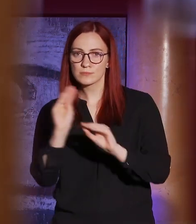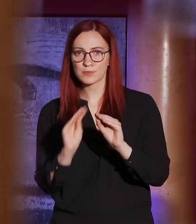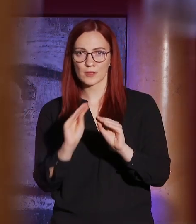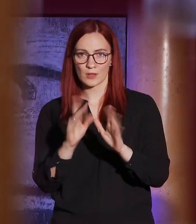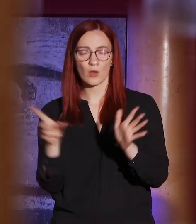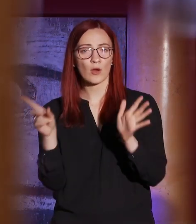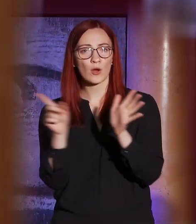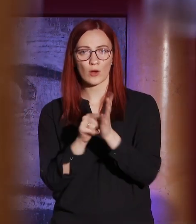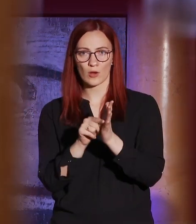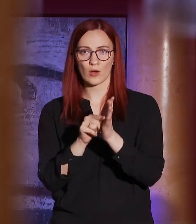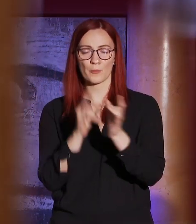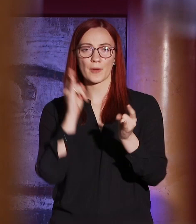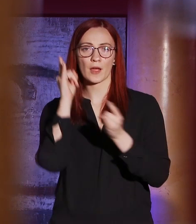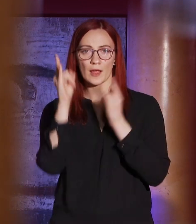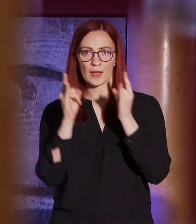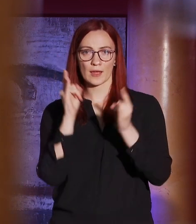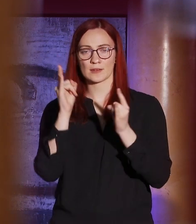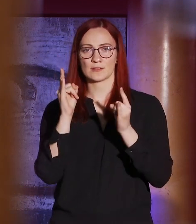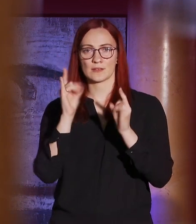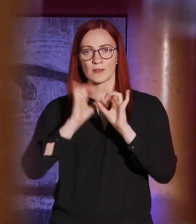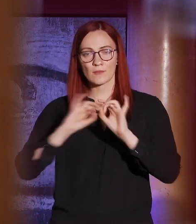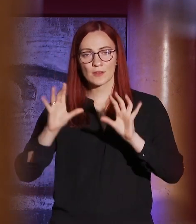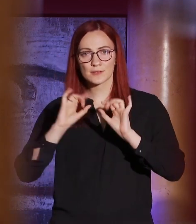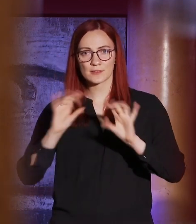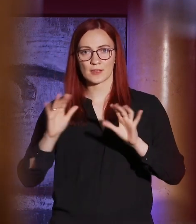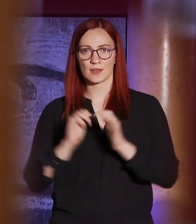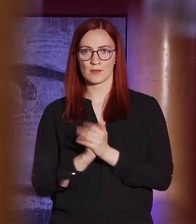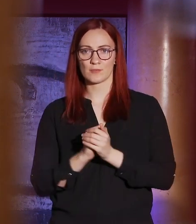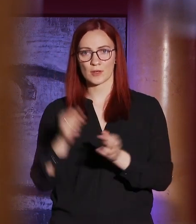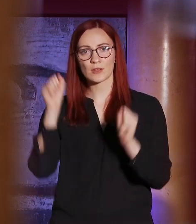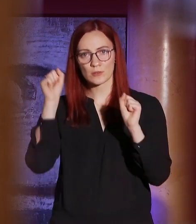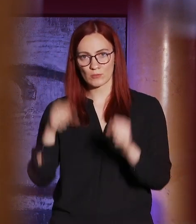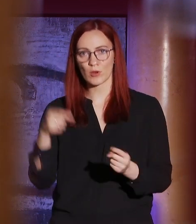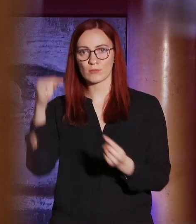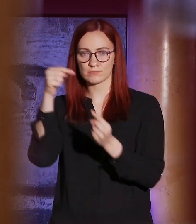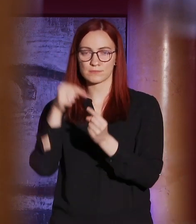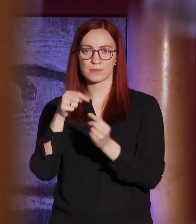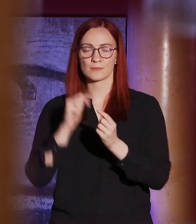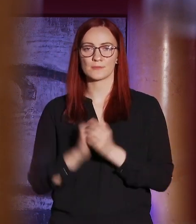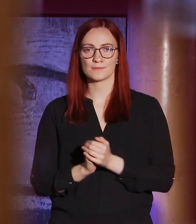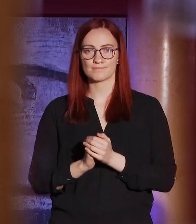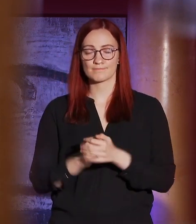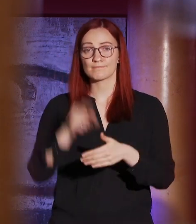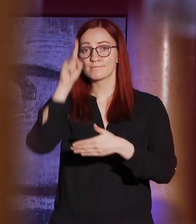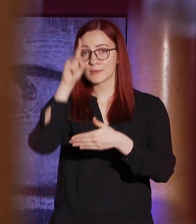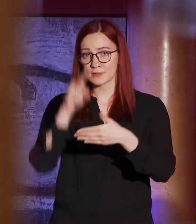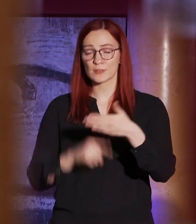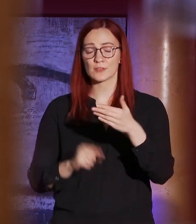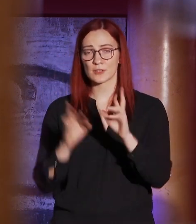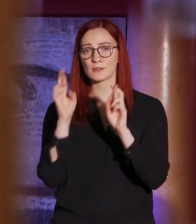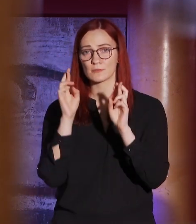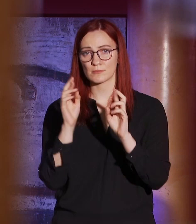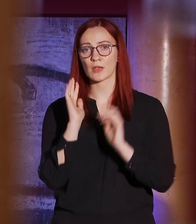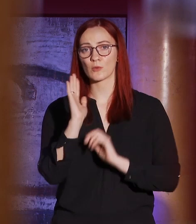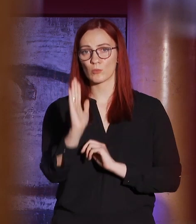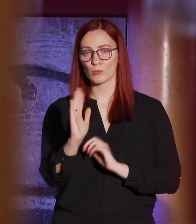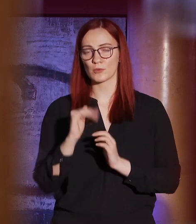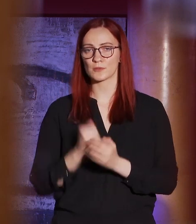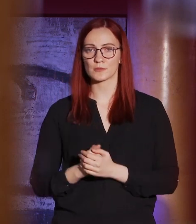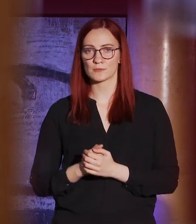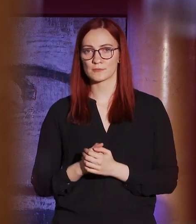turėtų garsinio vaizdavimo prieinamumą. Ir mes tikim, kad tai bus,